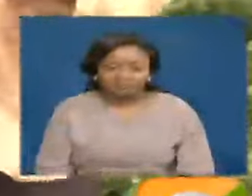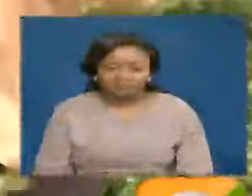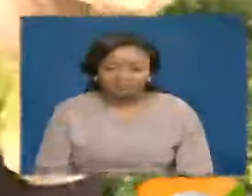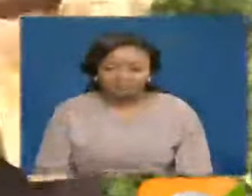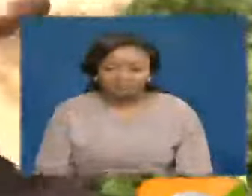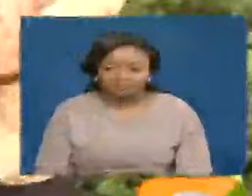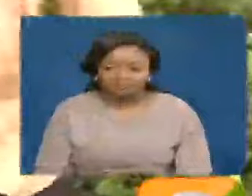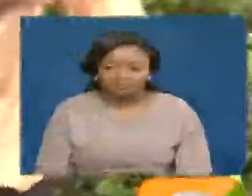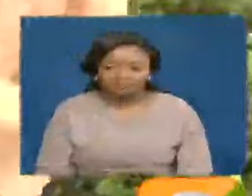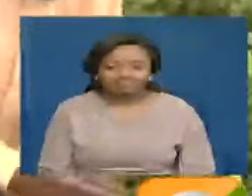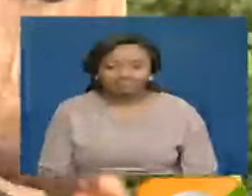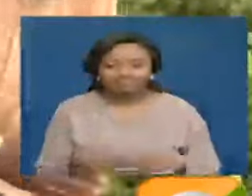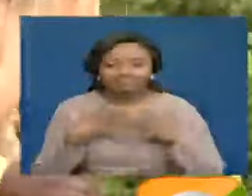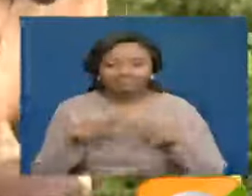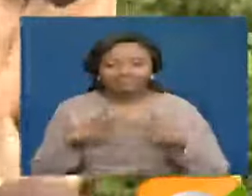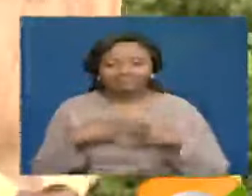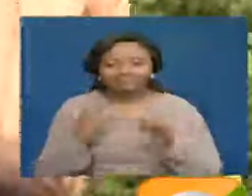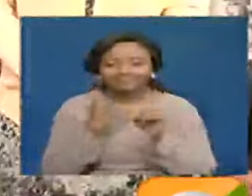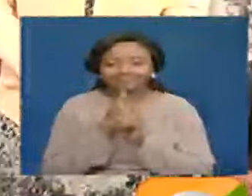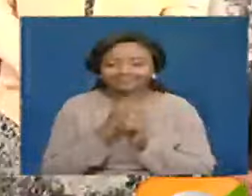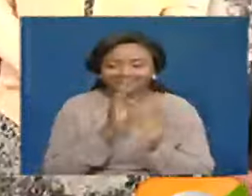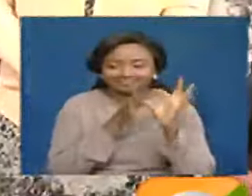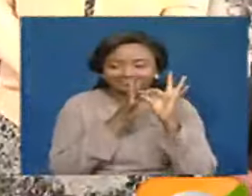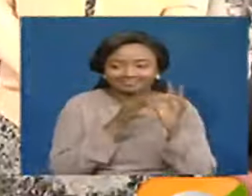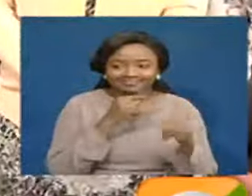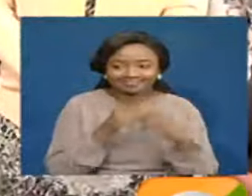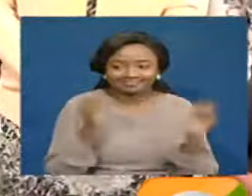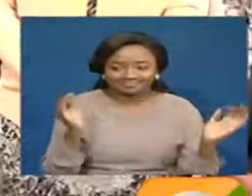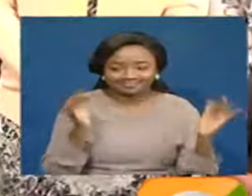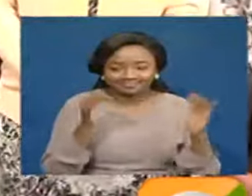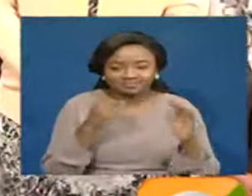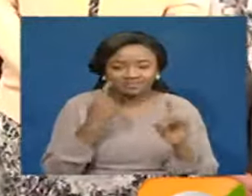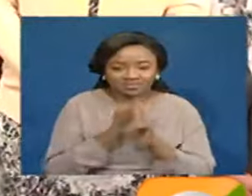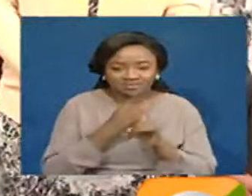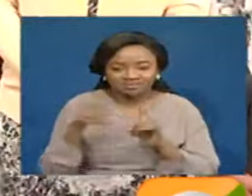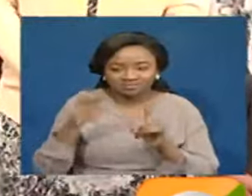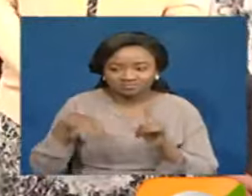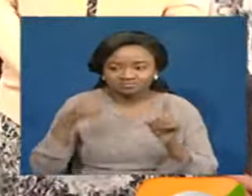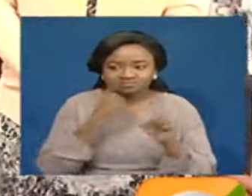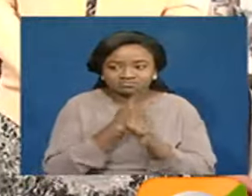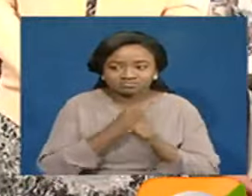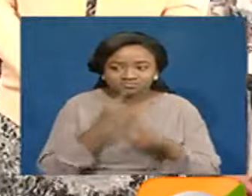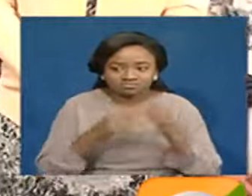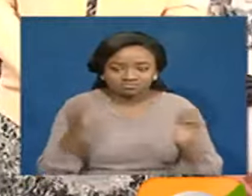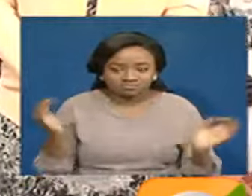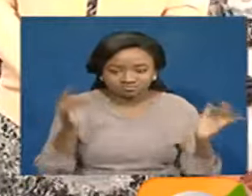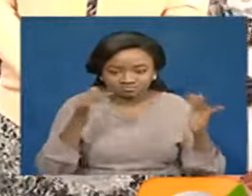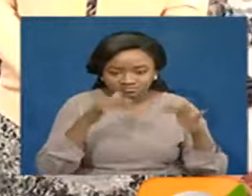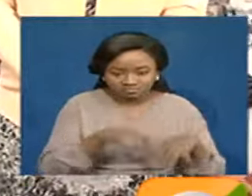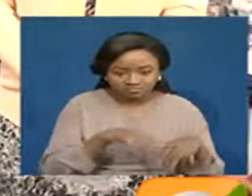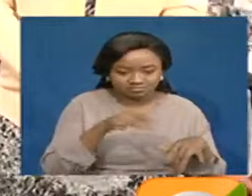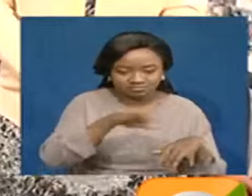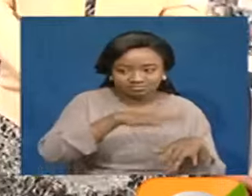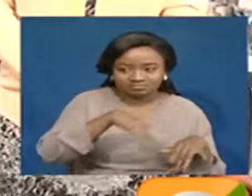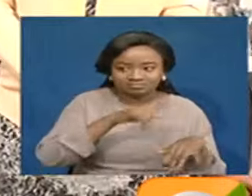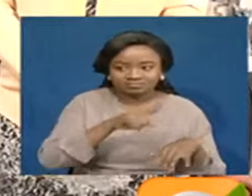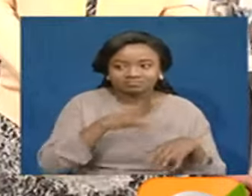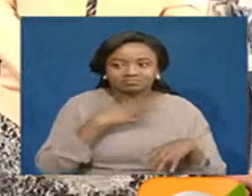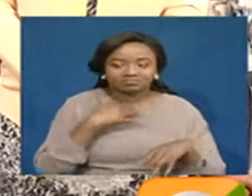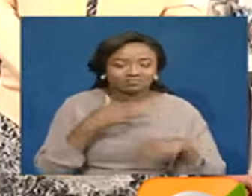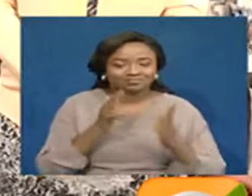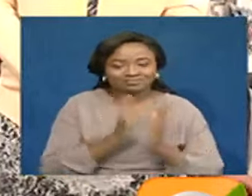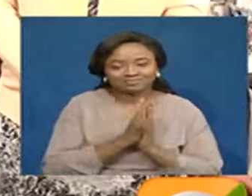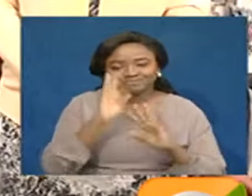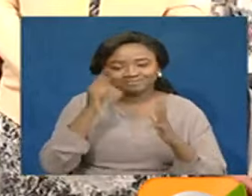Na mwananchi kutoka matabaka mbalimbali wanazidi kumiminika katika kijiji hiki cha Nyamemiso kama njia mojawapo ya kujua chimbuko lake